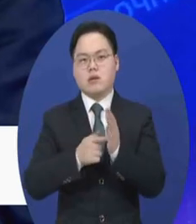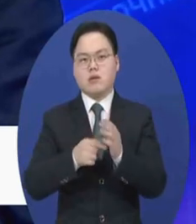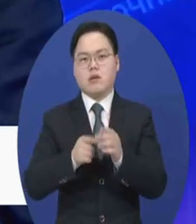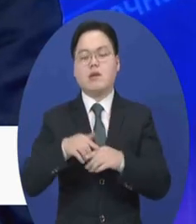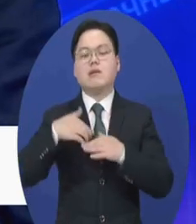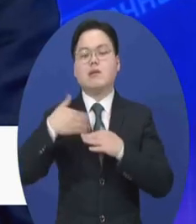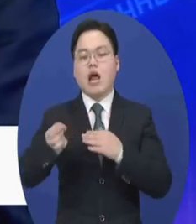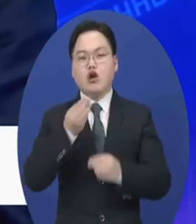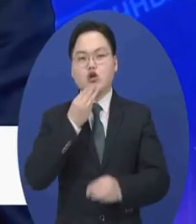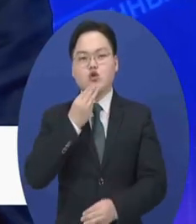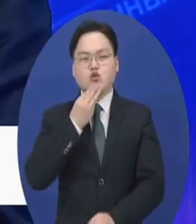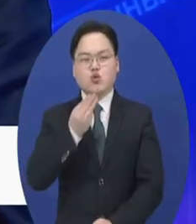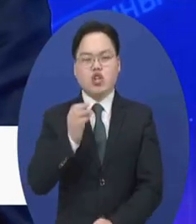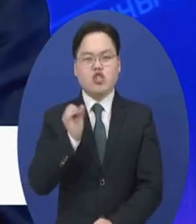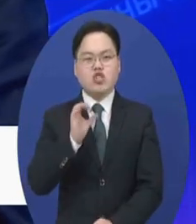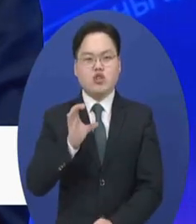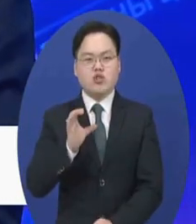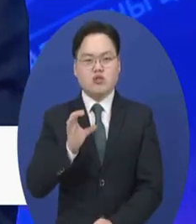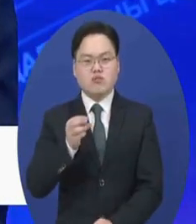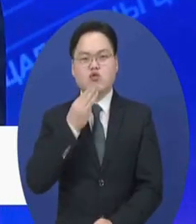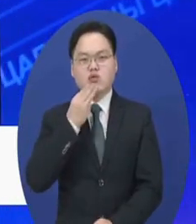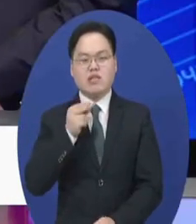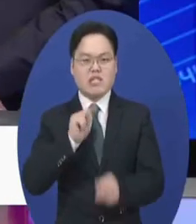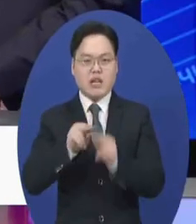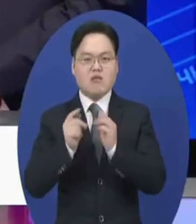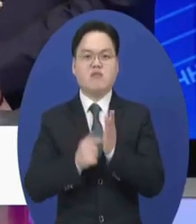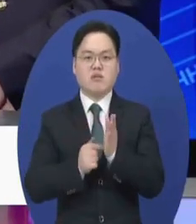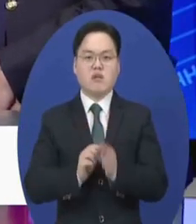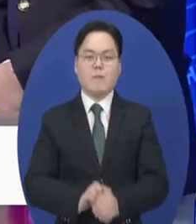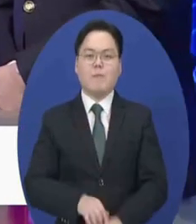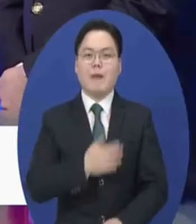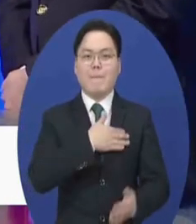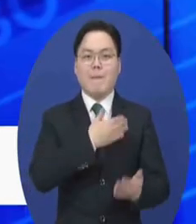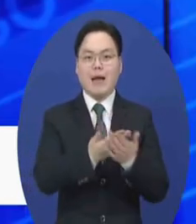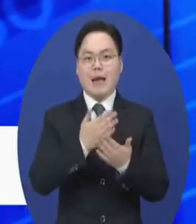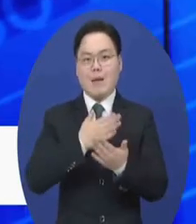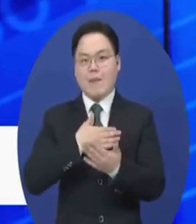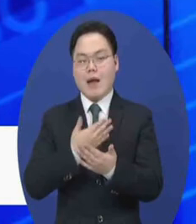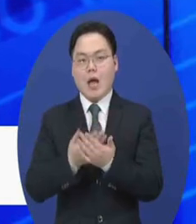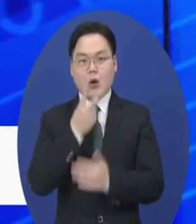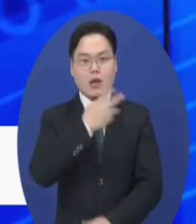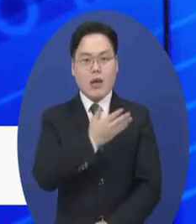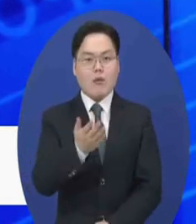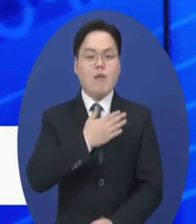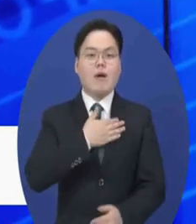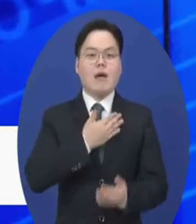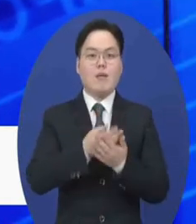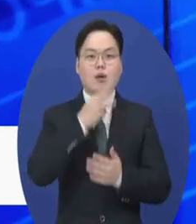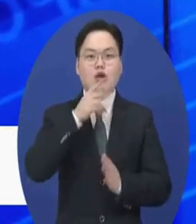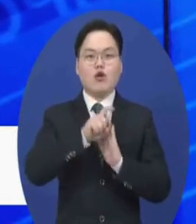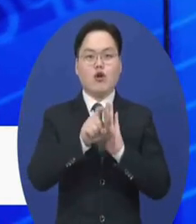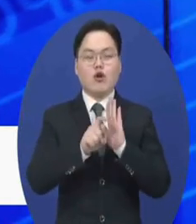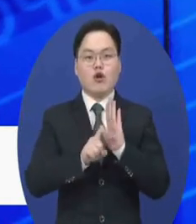шударга одоо шалгалтанд орох ёстой болно л доо. За танд баярлалаа. За баярлалаа. Хамт олон үзэгч та бүхэнд баярлалаа.